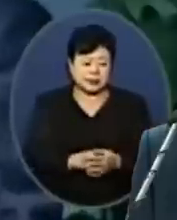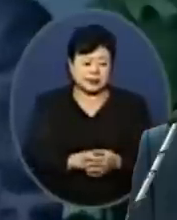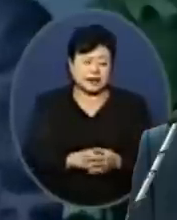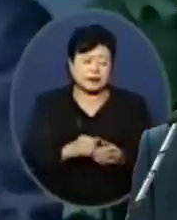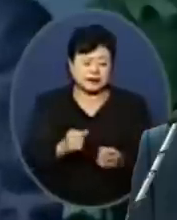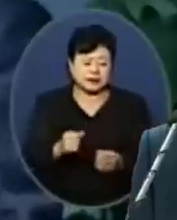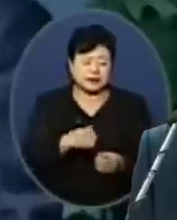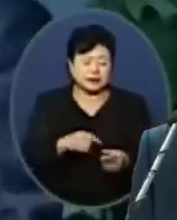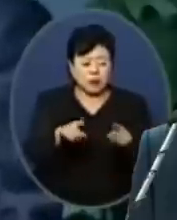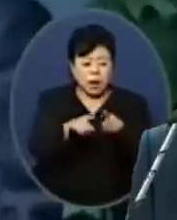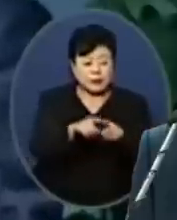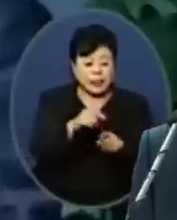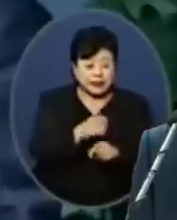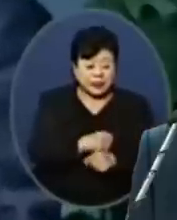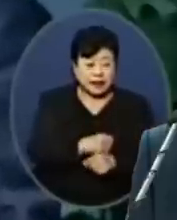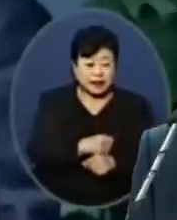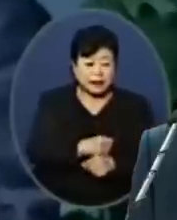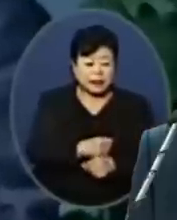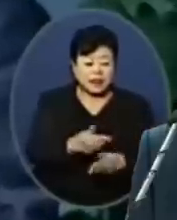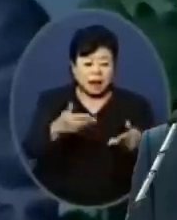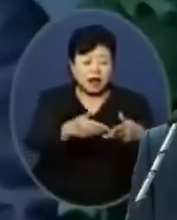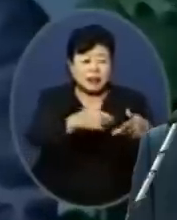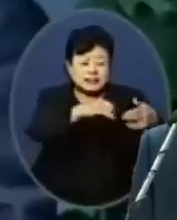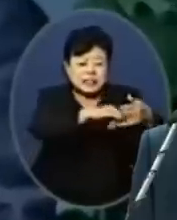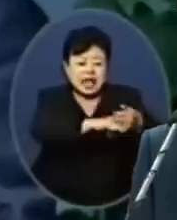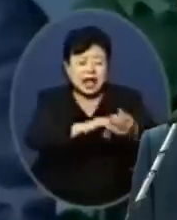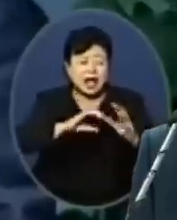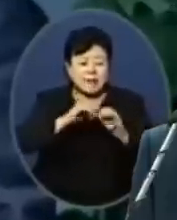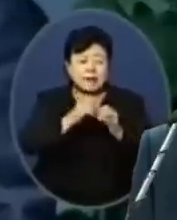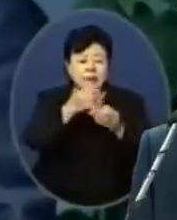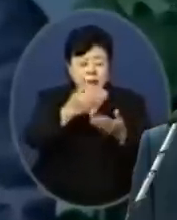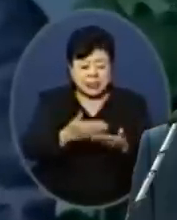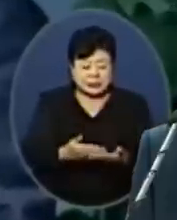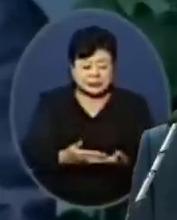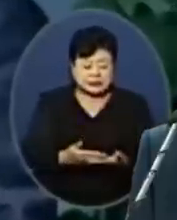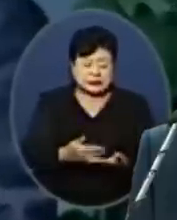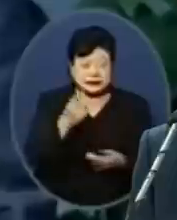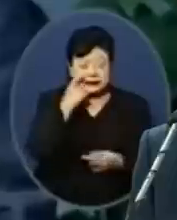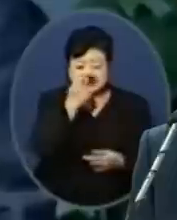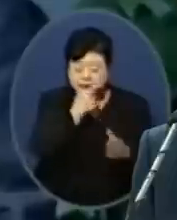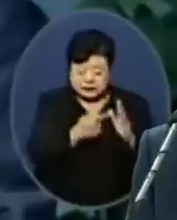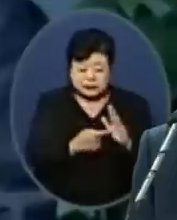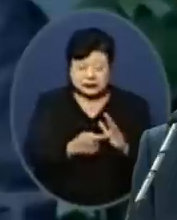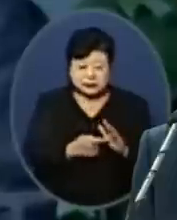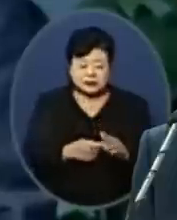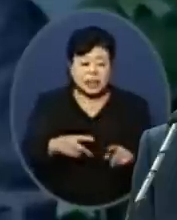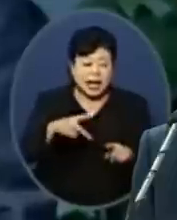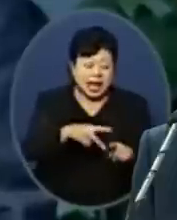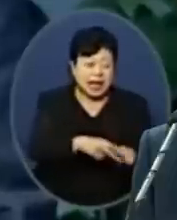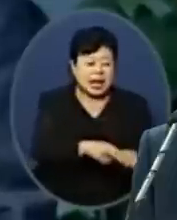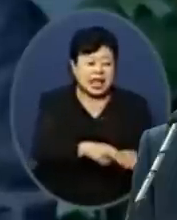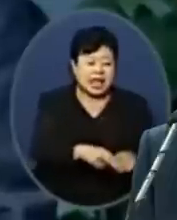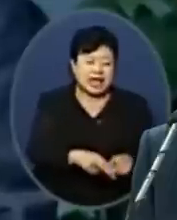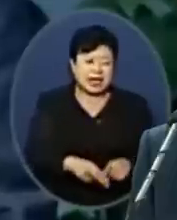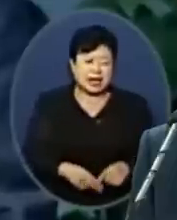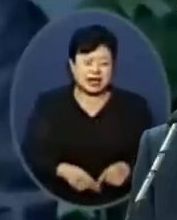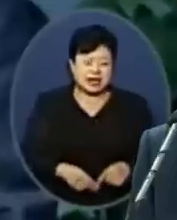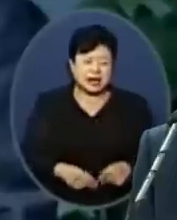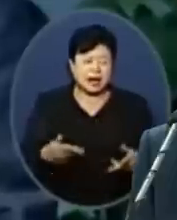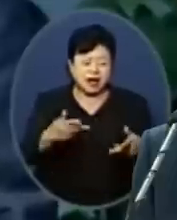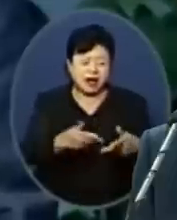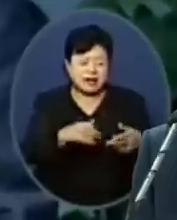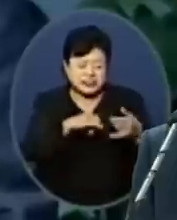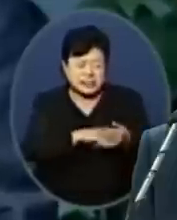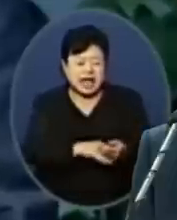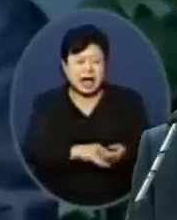백성이다. 내가 너와 같이 한다. 언약 받은 그 증거로서 할례를 받아 언약의 표시를 몸에